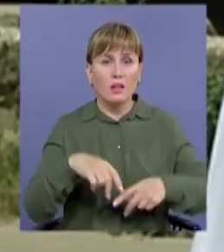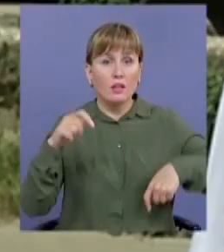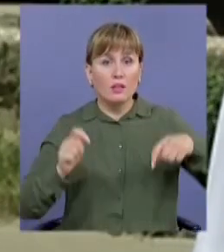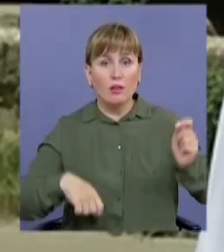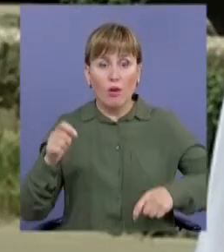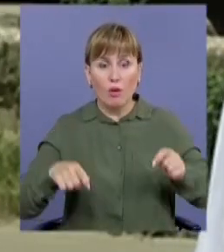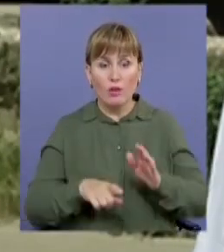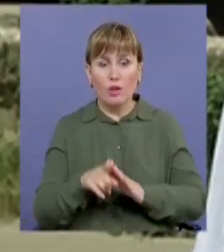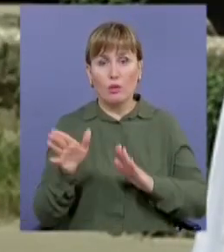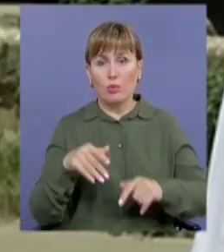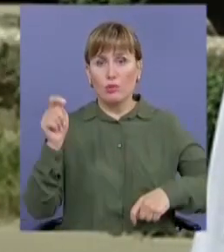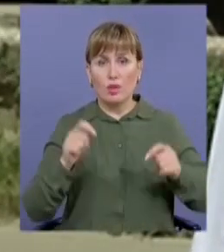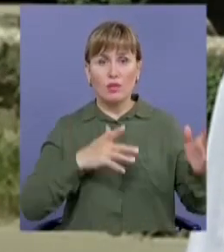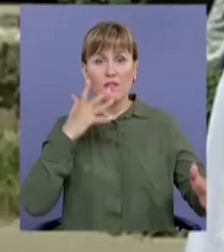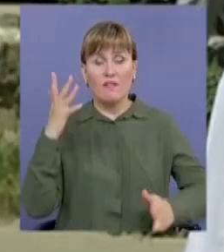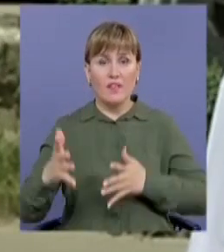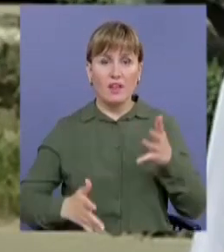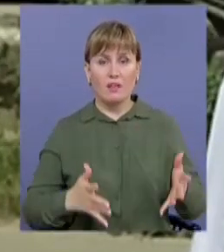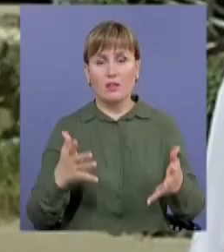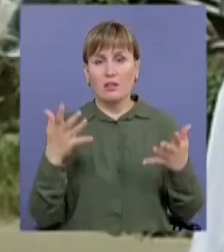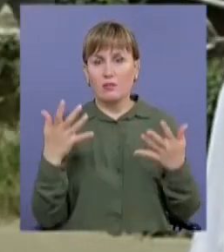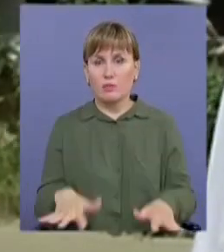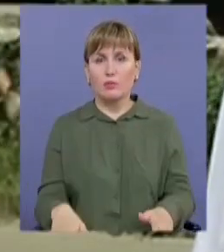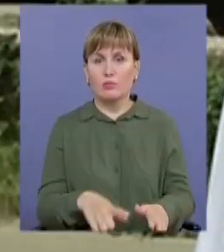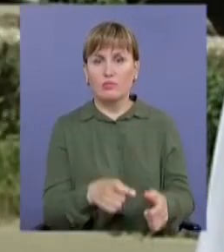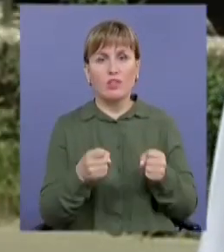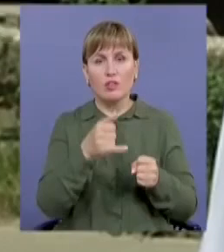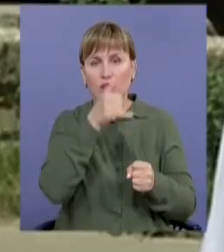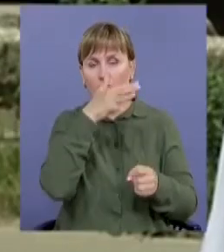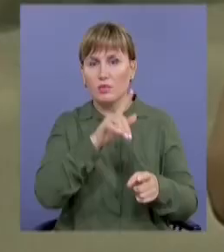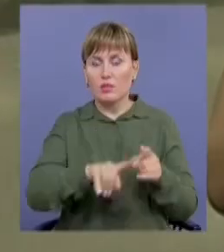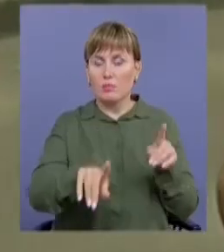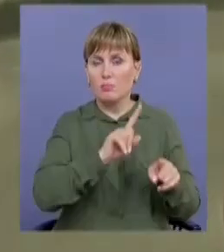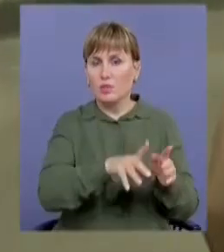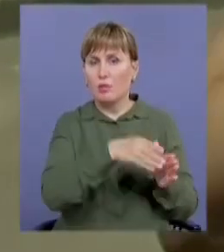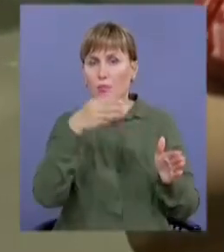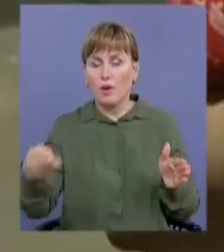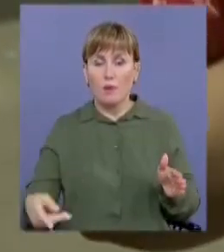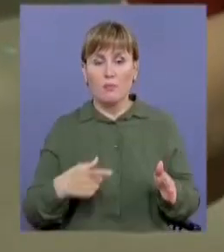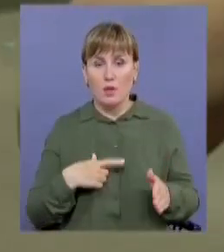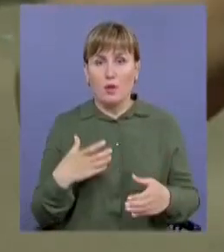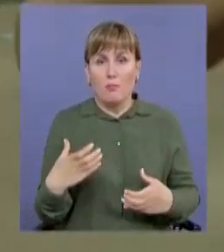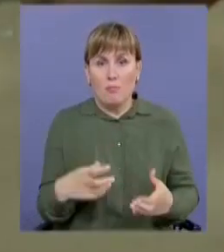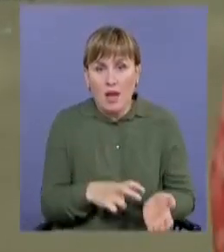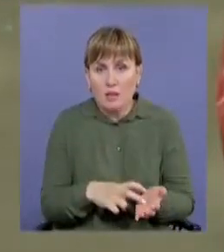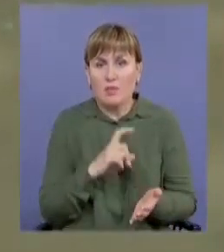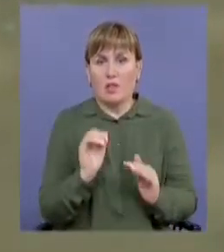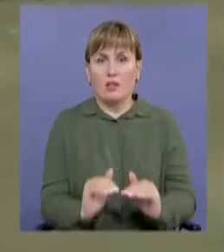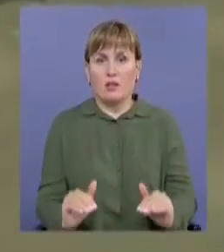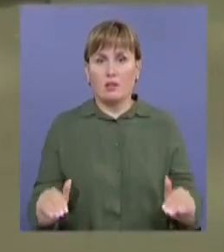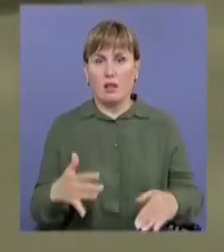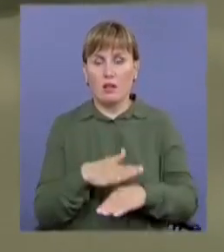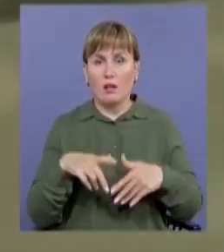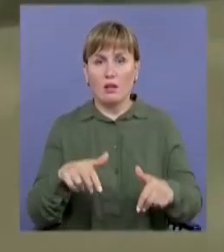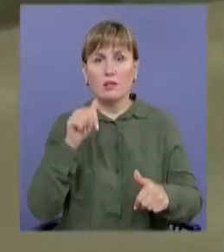пошел, после дождя ветер пошел, она все сметает все на пути. Мы боимся за своих детей, боимся выпускать,